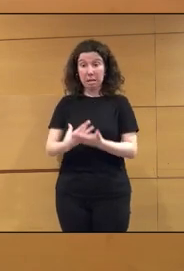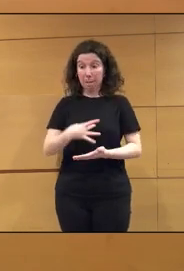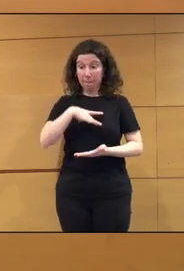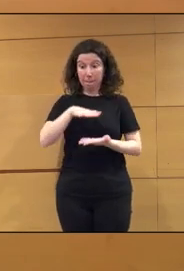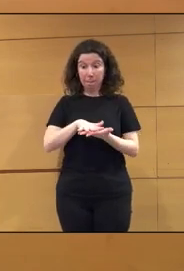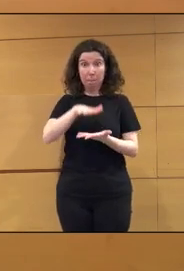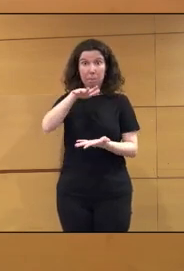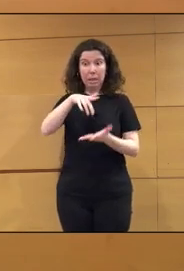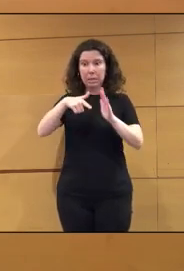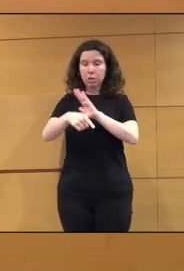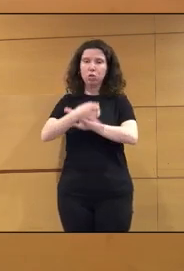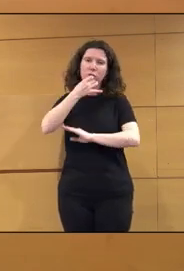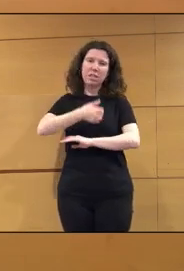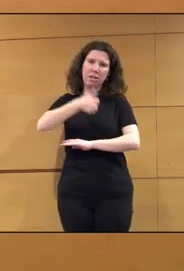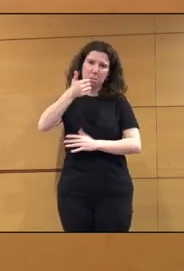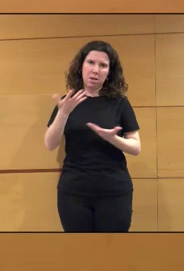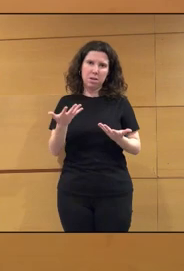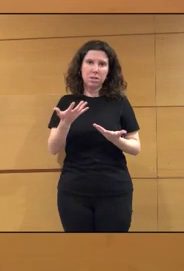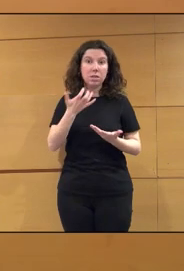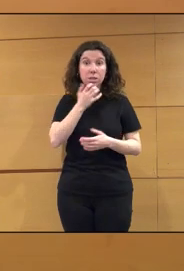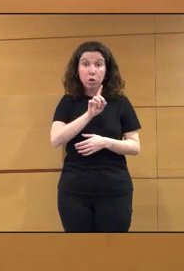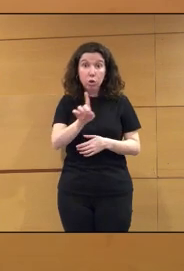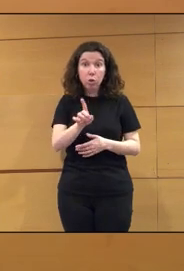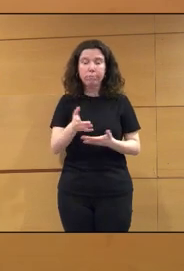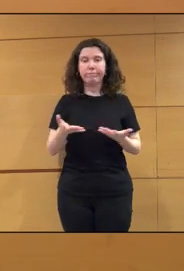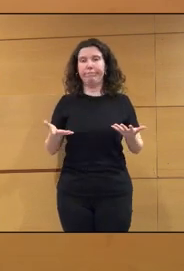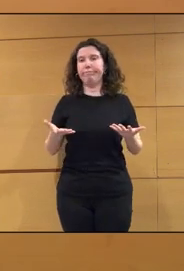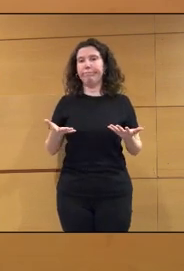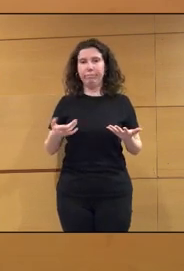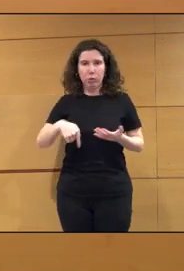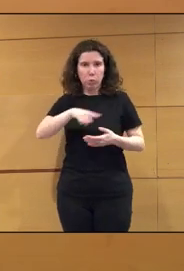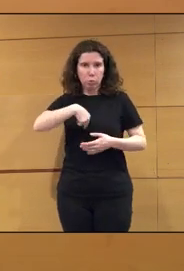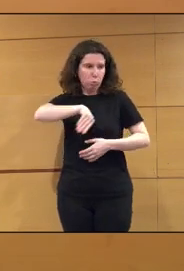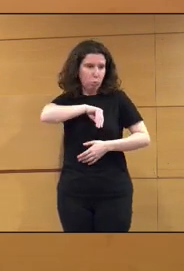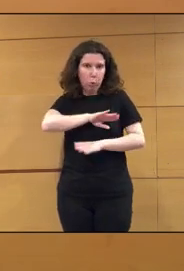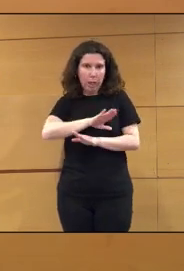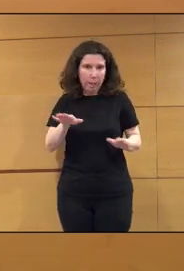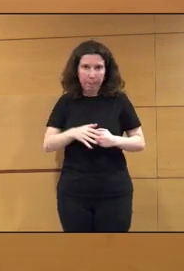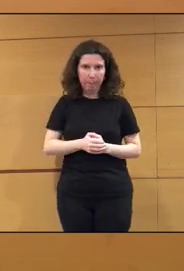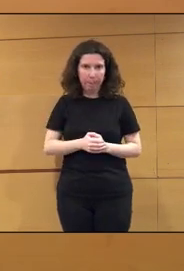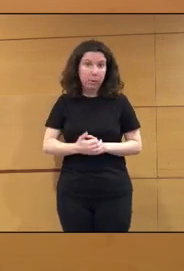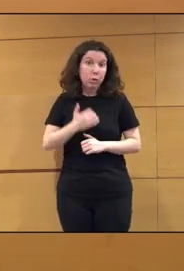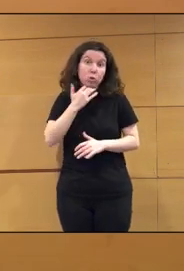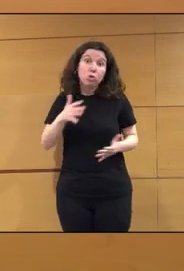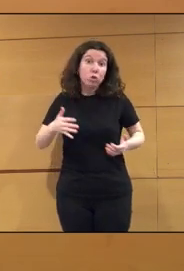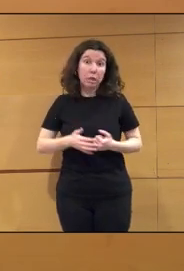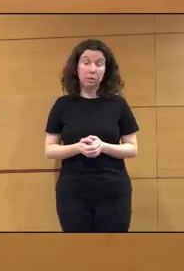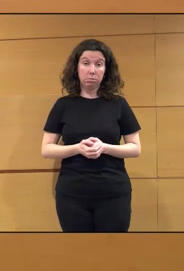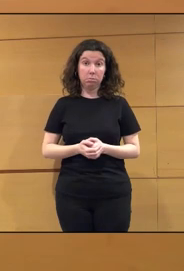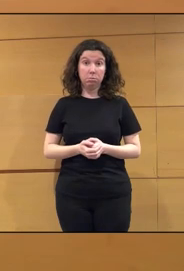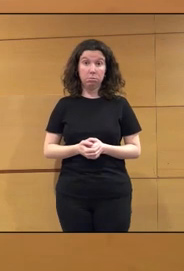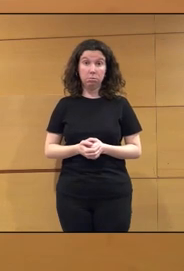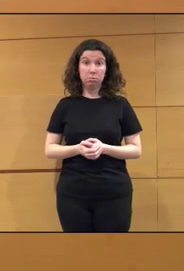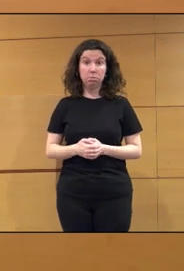fàcil de gestionar, perquè és que, si no, és que morirem, o sigui, no ho sé, no... I ja,